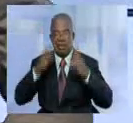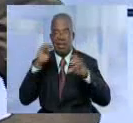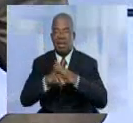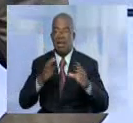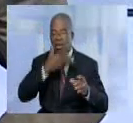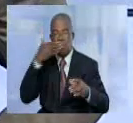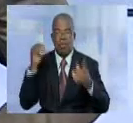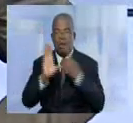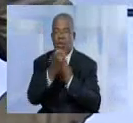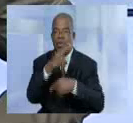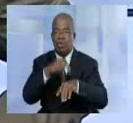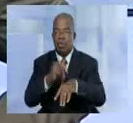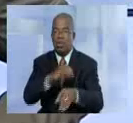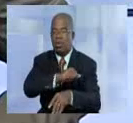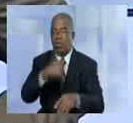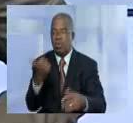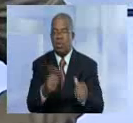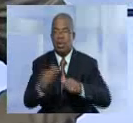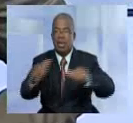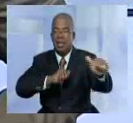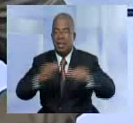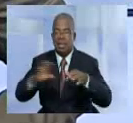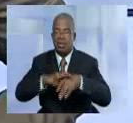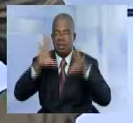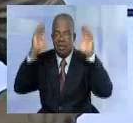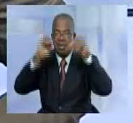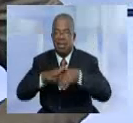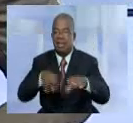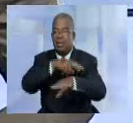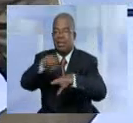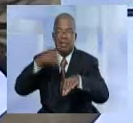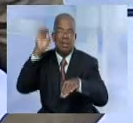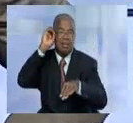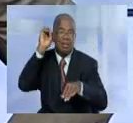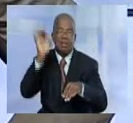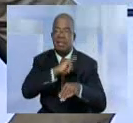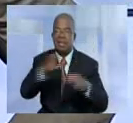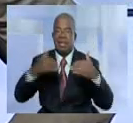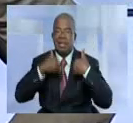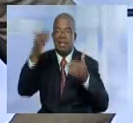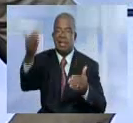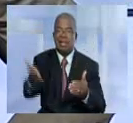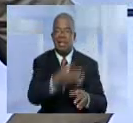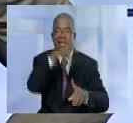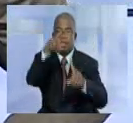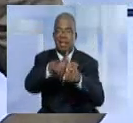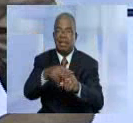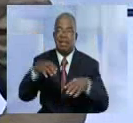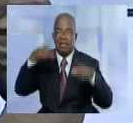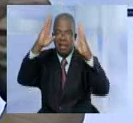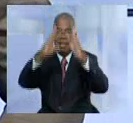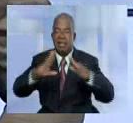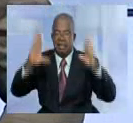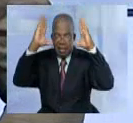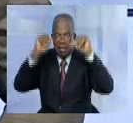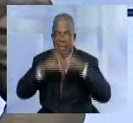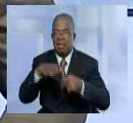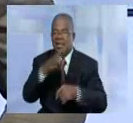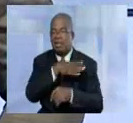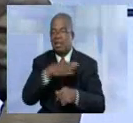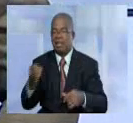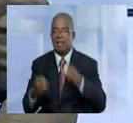conditions. Autre activité du président de la République Alassane Ouattara, il a reçu en audience hier au palais présidentiel